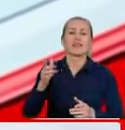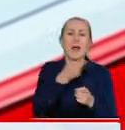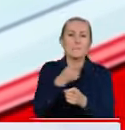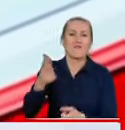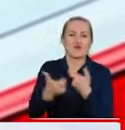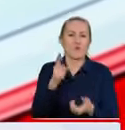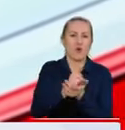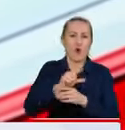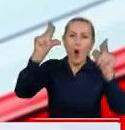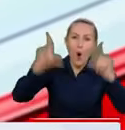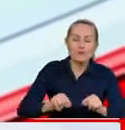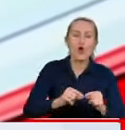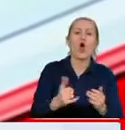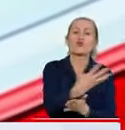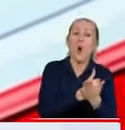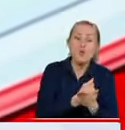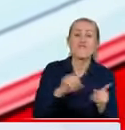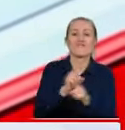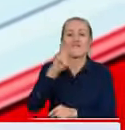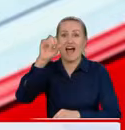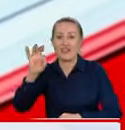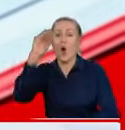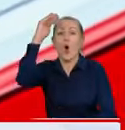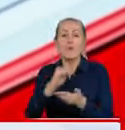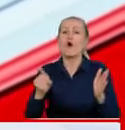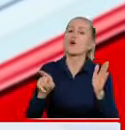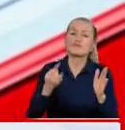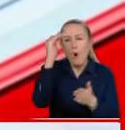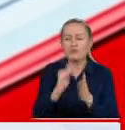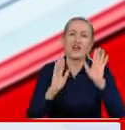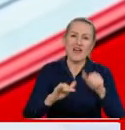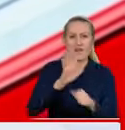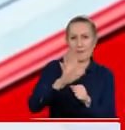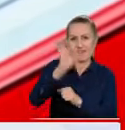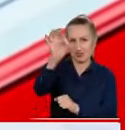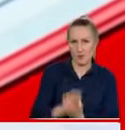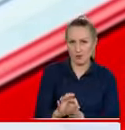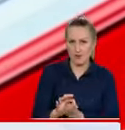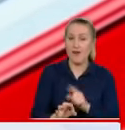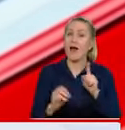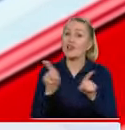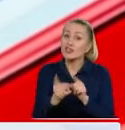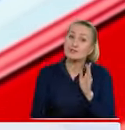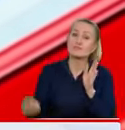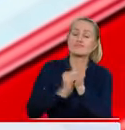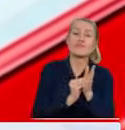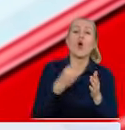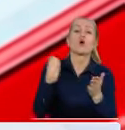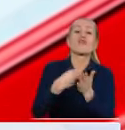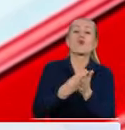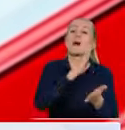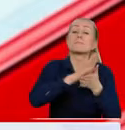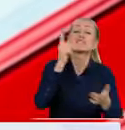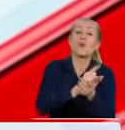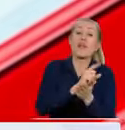dochodowego, i przede wszystkim VAT, minimum do 15%, i wprowadzenia wyższej kwoty wolnej od podatku. W